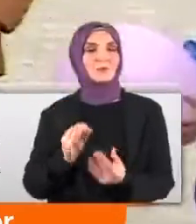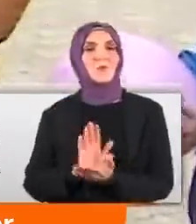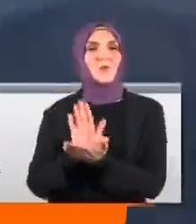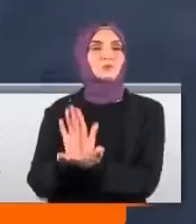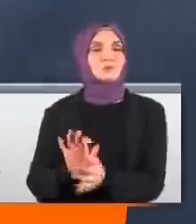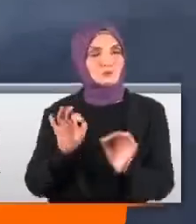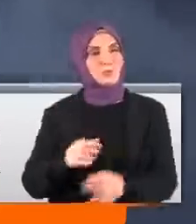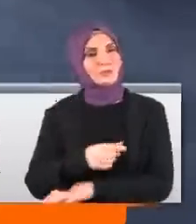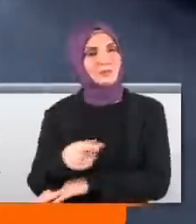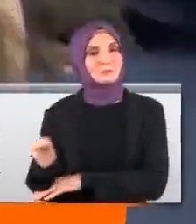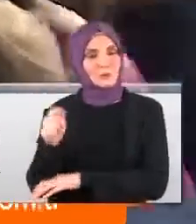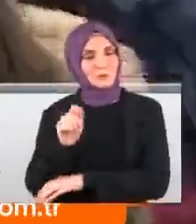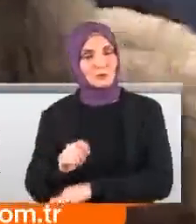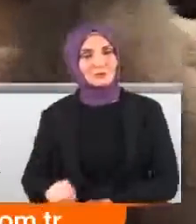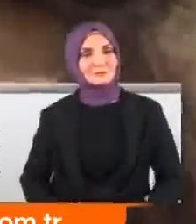ödüllerini dağıtacağız.